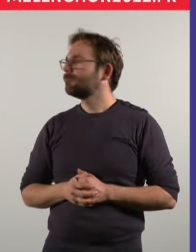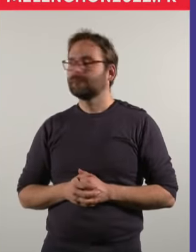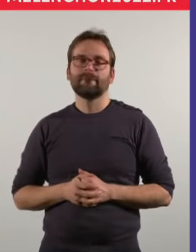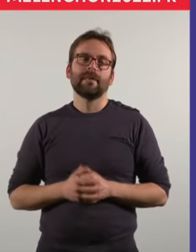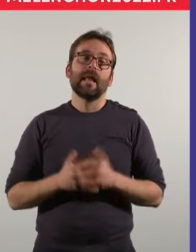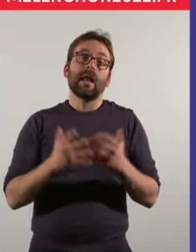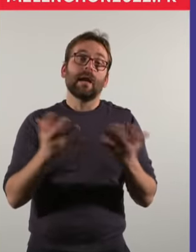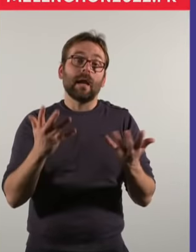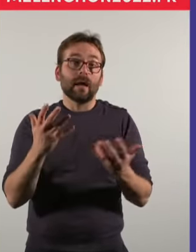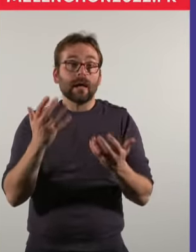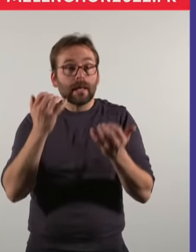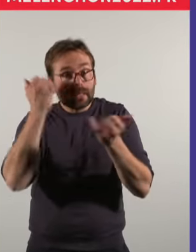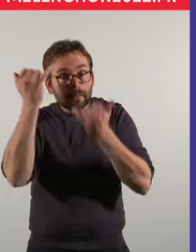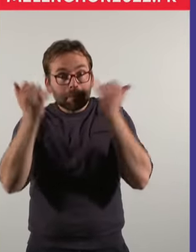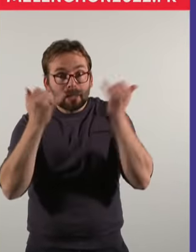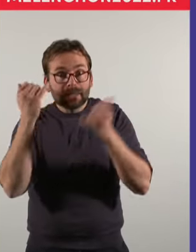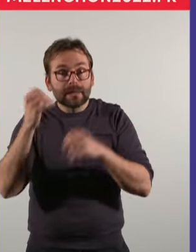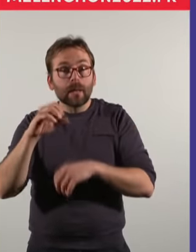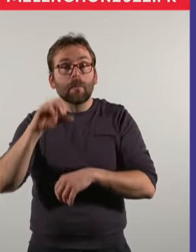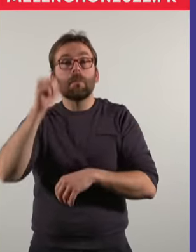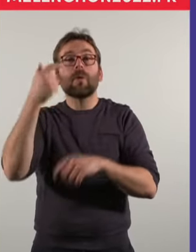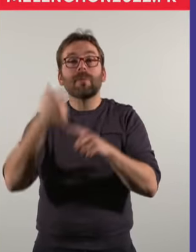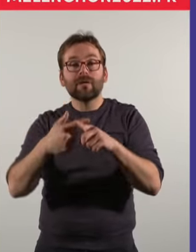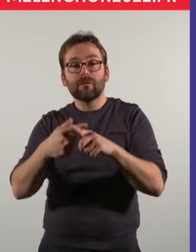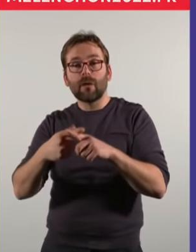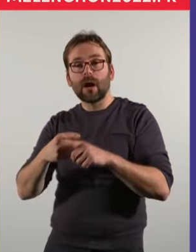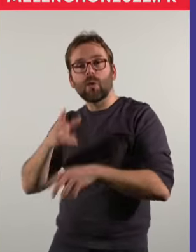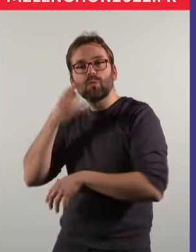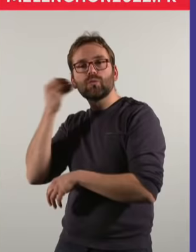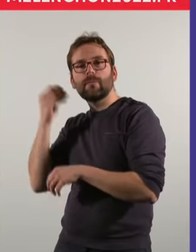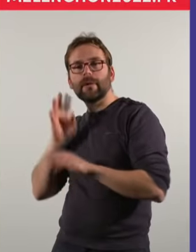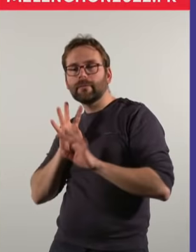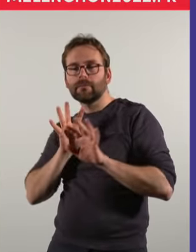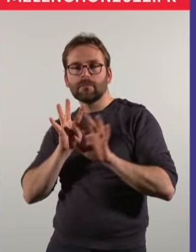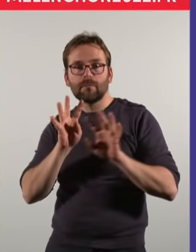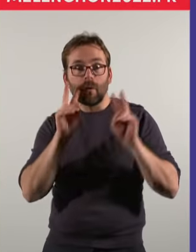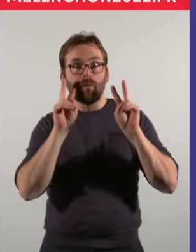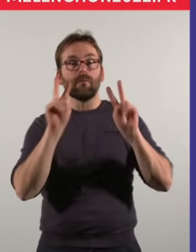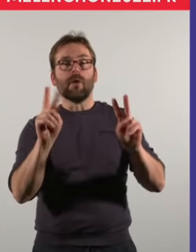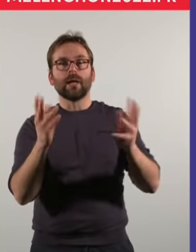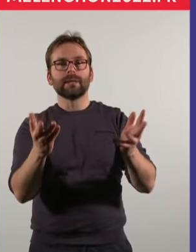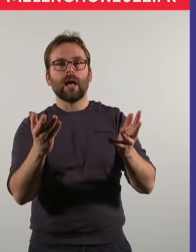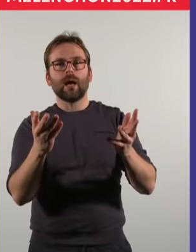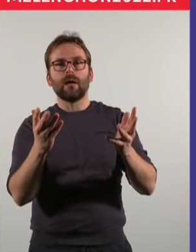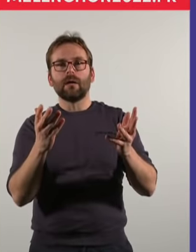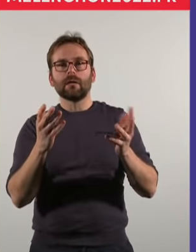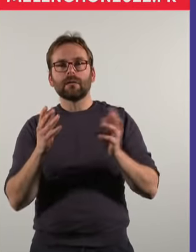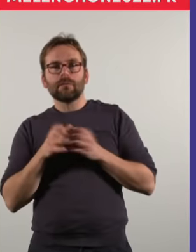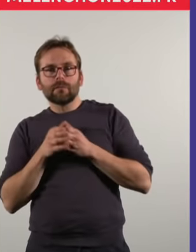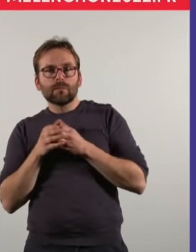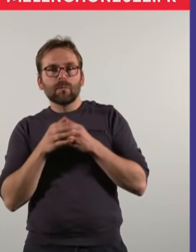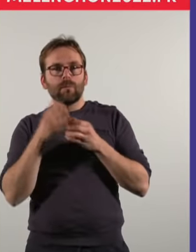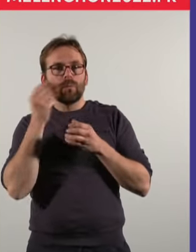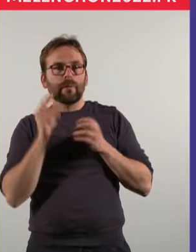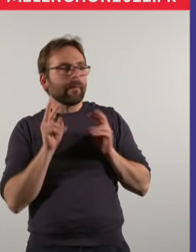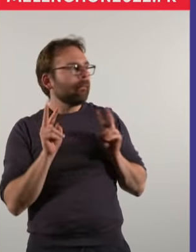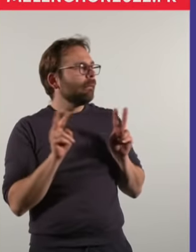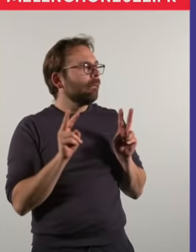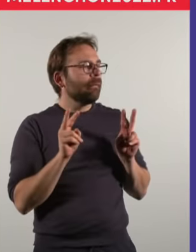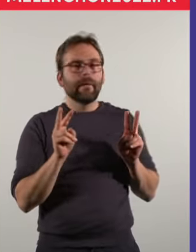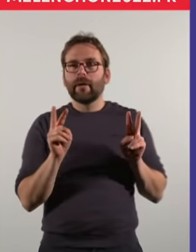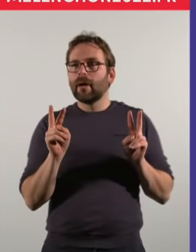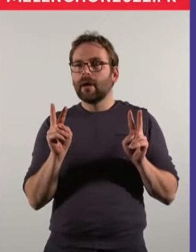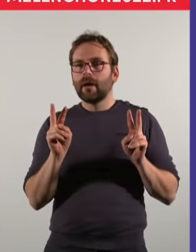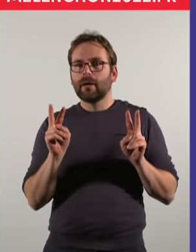Vous vous imaginez la première fois qu'ils sont arrivés au bord de ça ? Alors les petites bandes humaines, les êtres